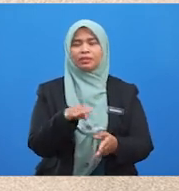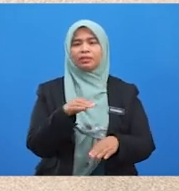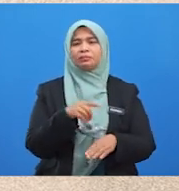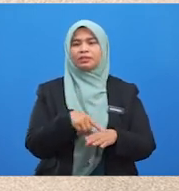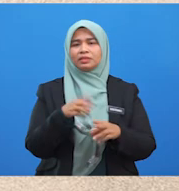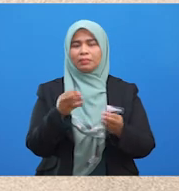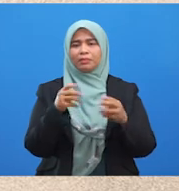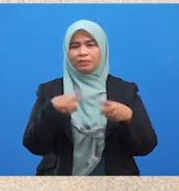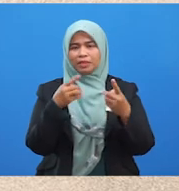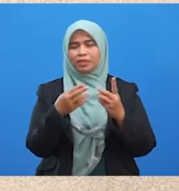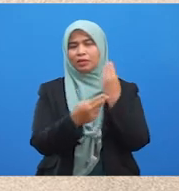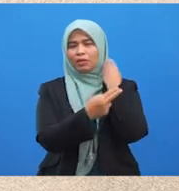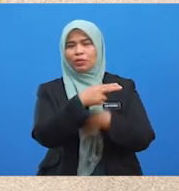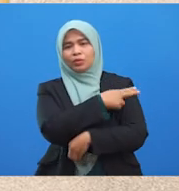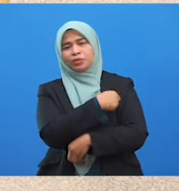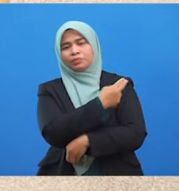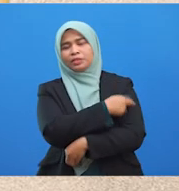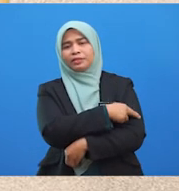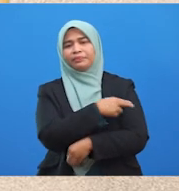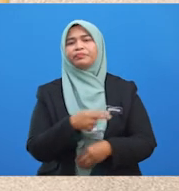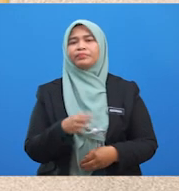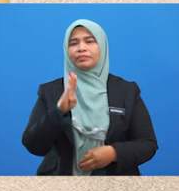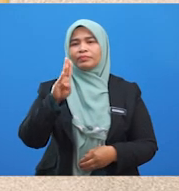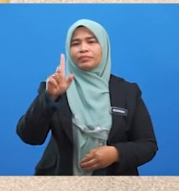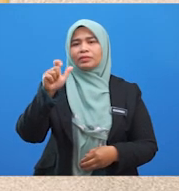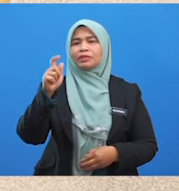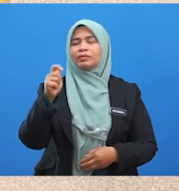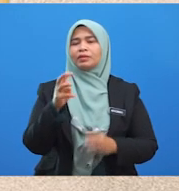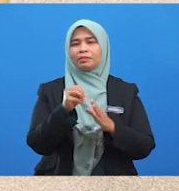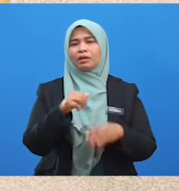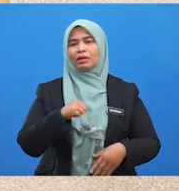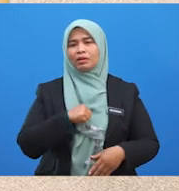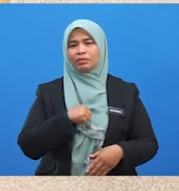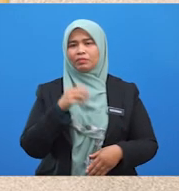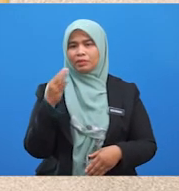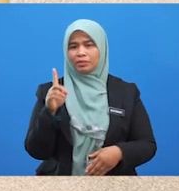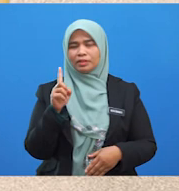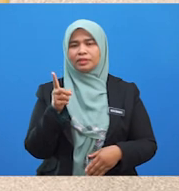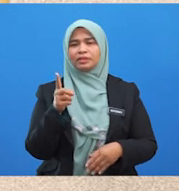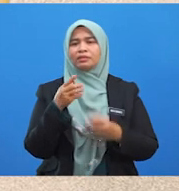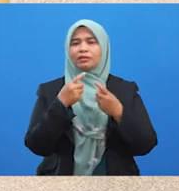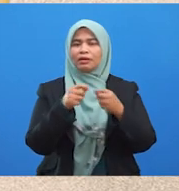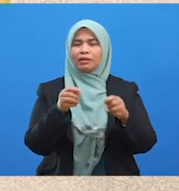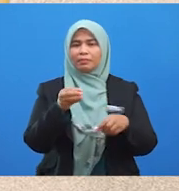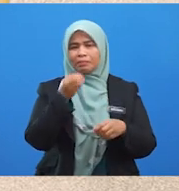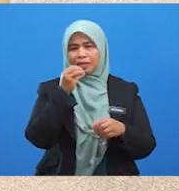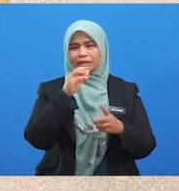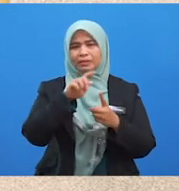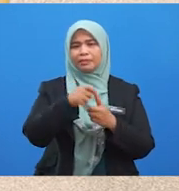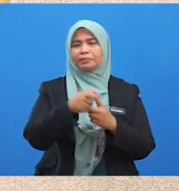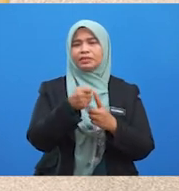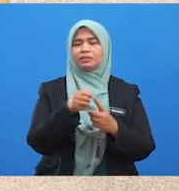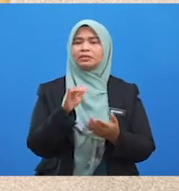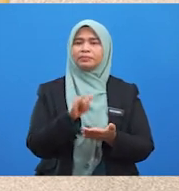Bulat mengaku bahawa dia telah makan pisang itu. Namun, telah membuang kulitnya di